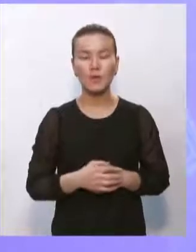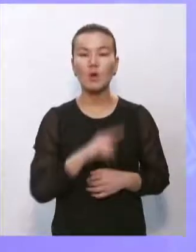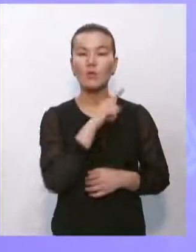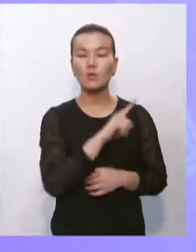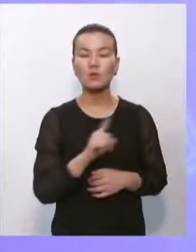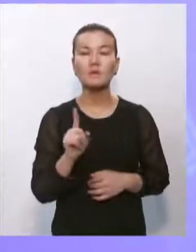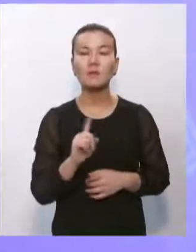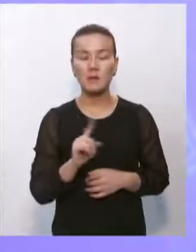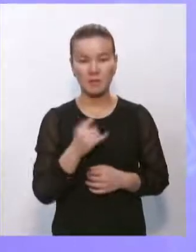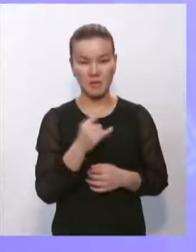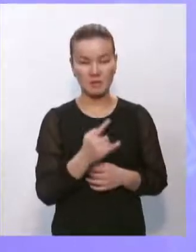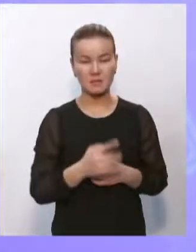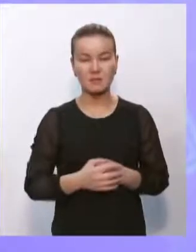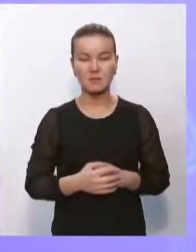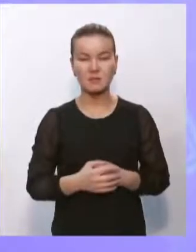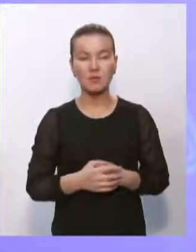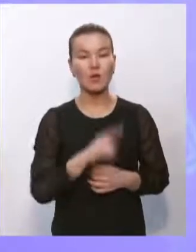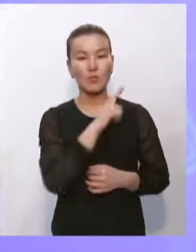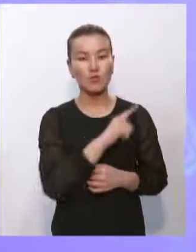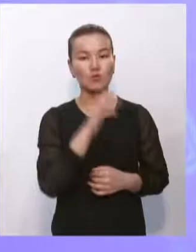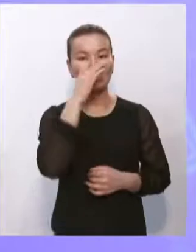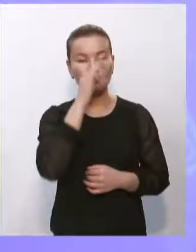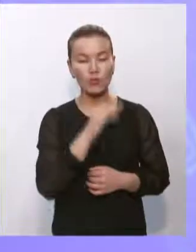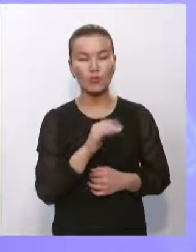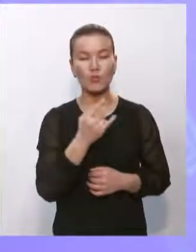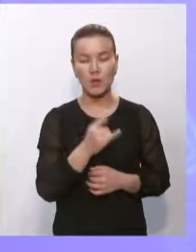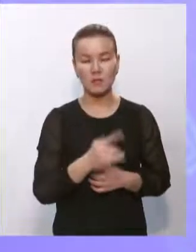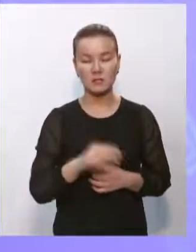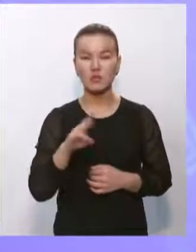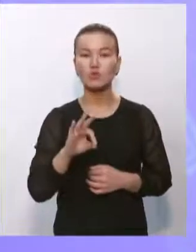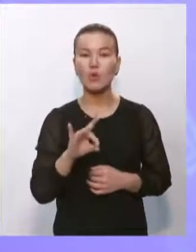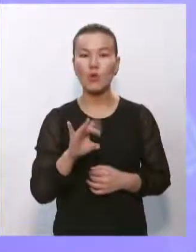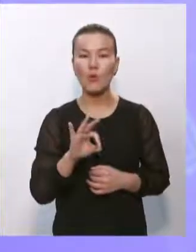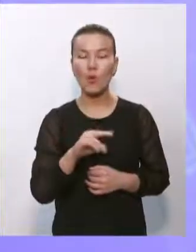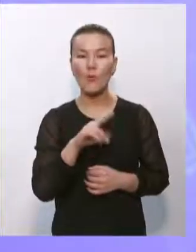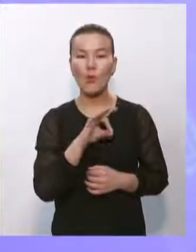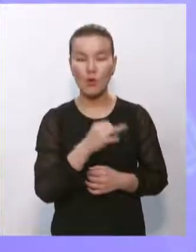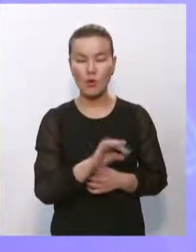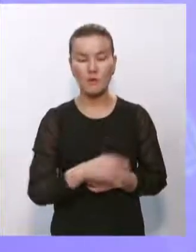Бул эмненин баласы? Бул чочконун баласы, торопой.